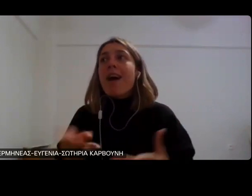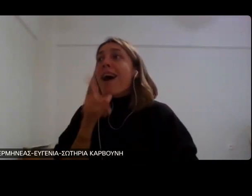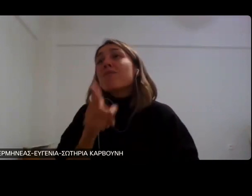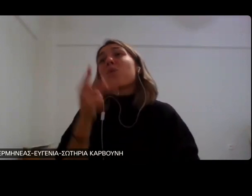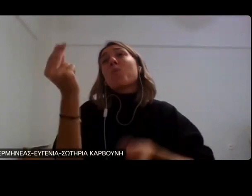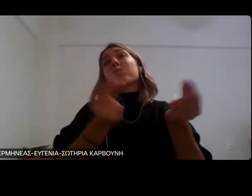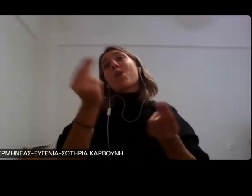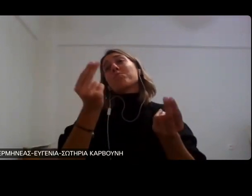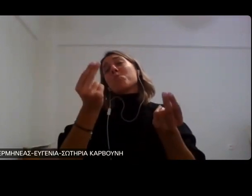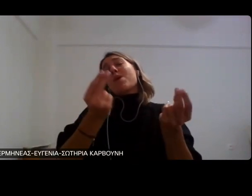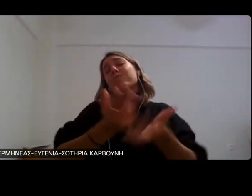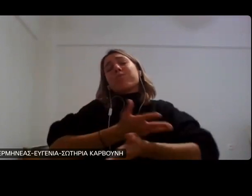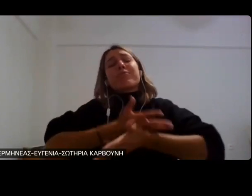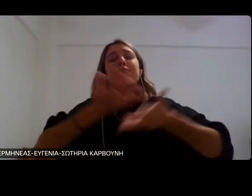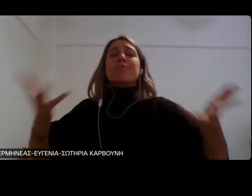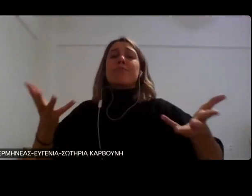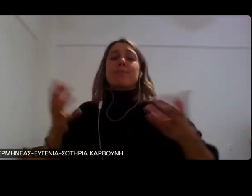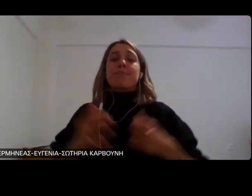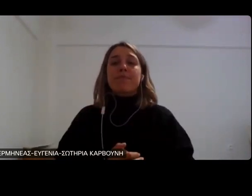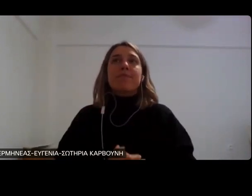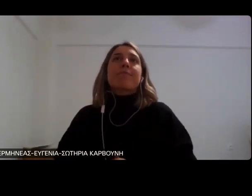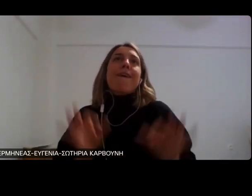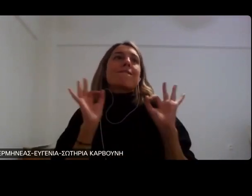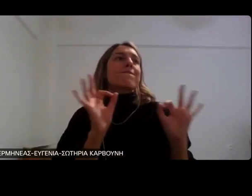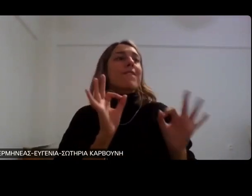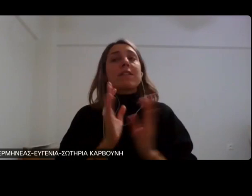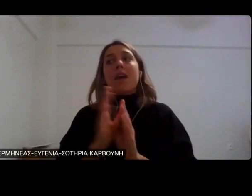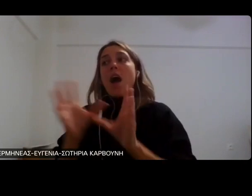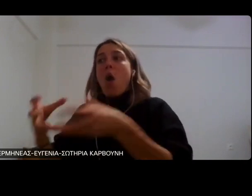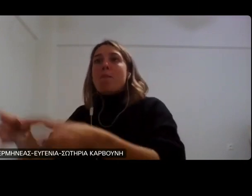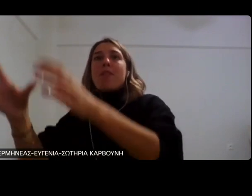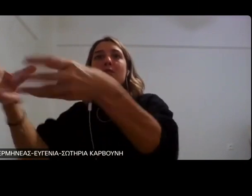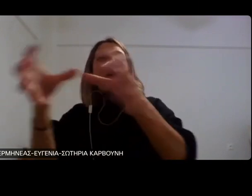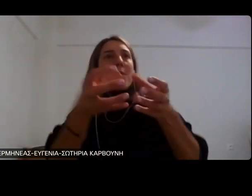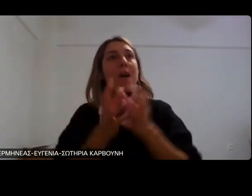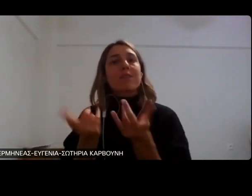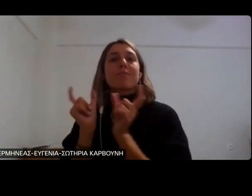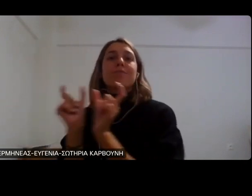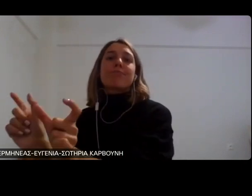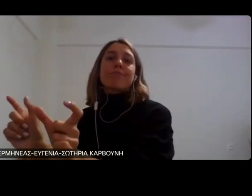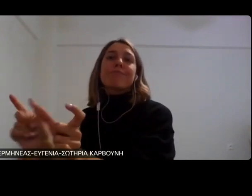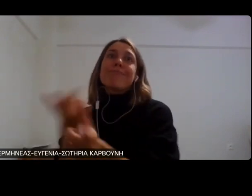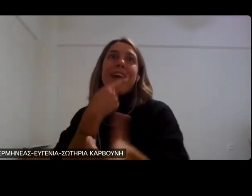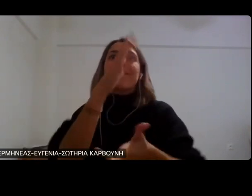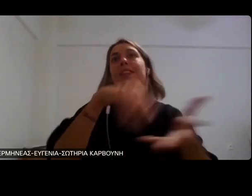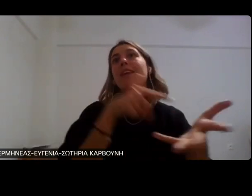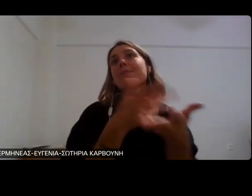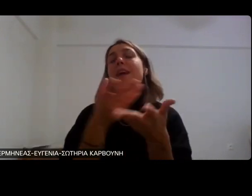πρόβλημα. Προφανώς αποκλείονται από κάποιες κοινότητες τα κείμενα αυτά.